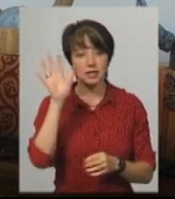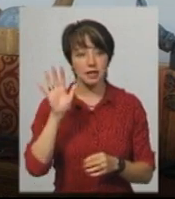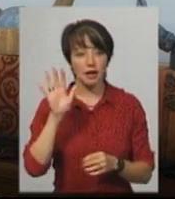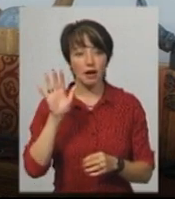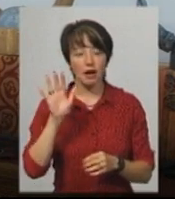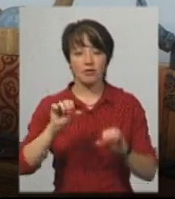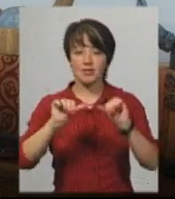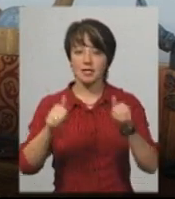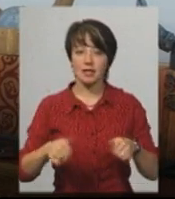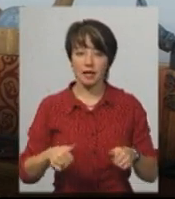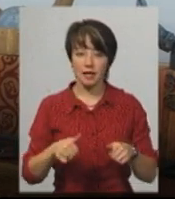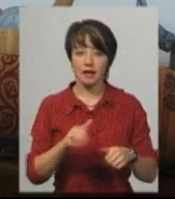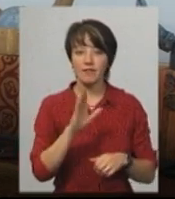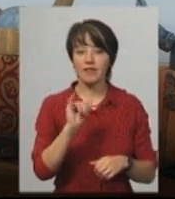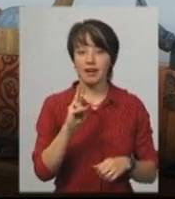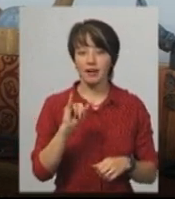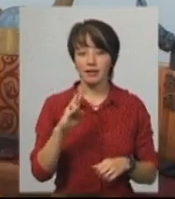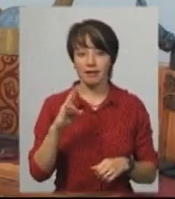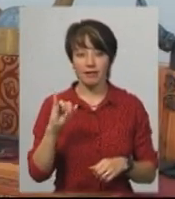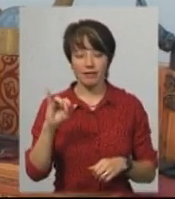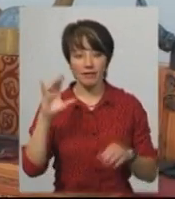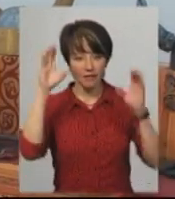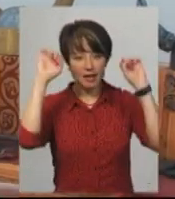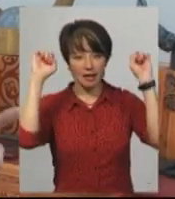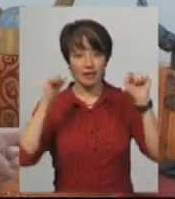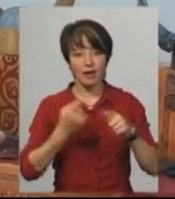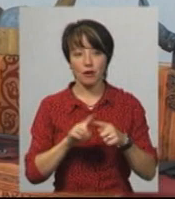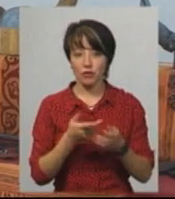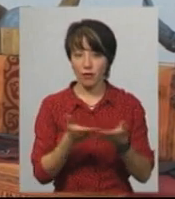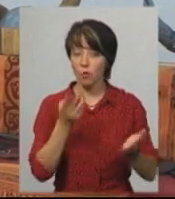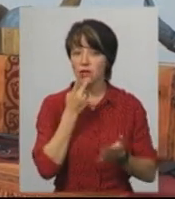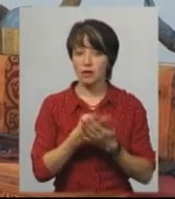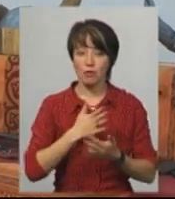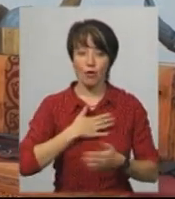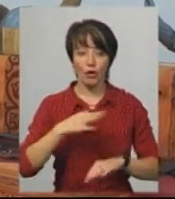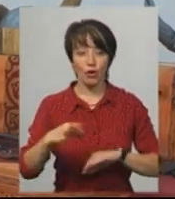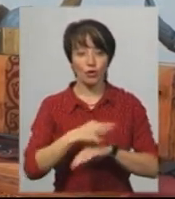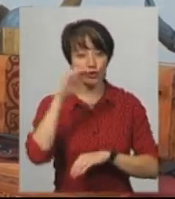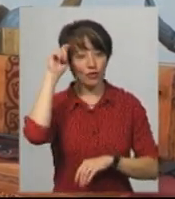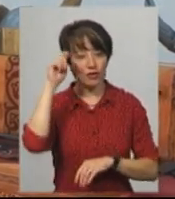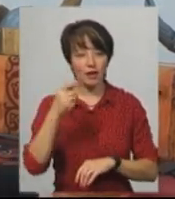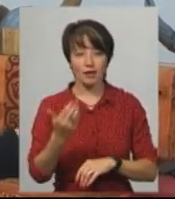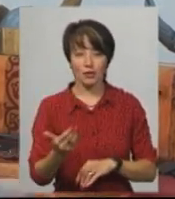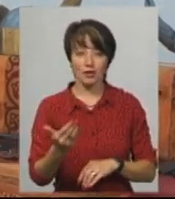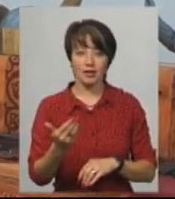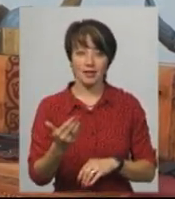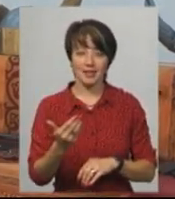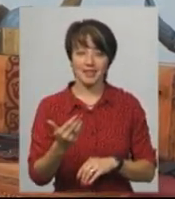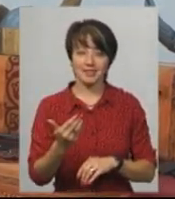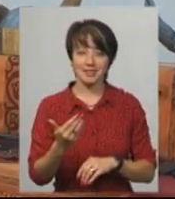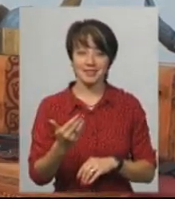у стилі вікінгів. Ось, якщо ви подивитесь на мого чоловіка Віка, то, собственно,